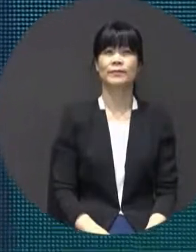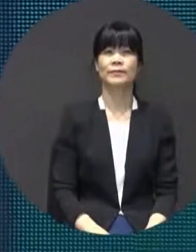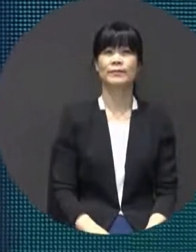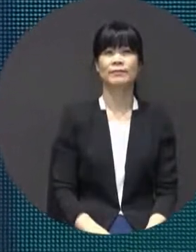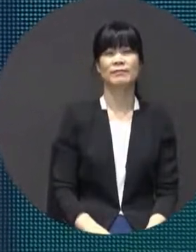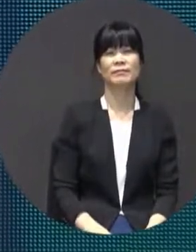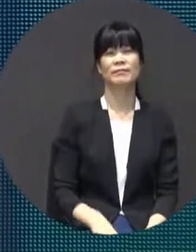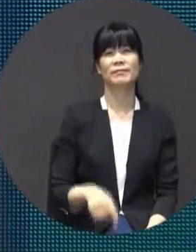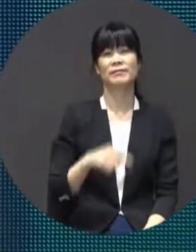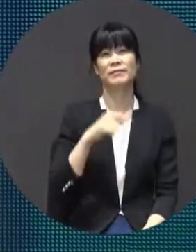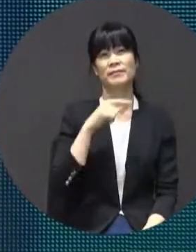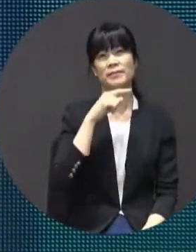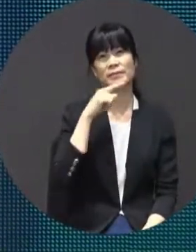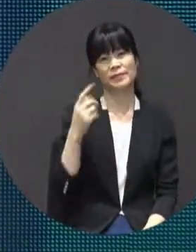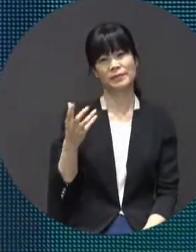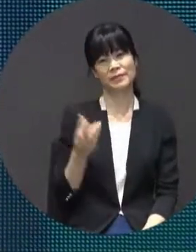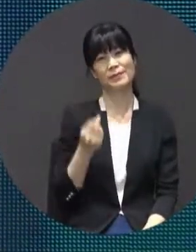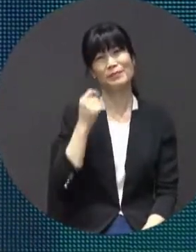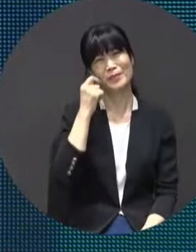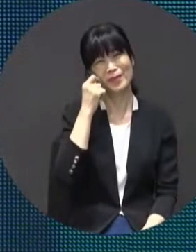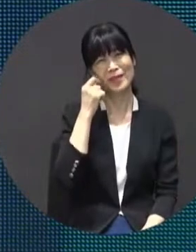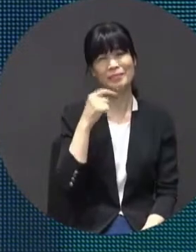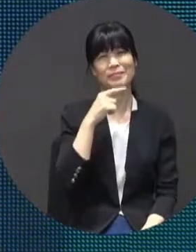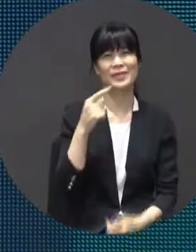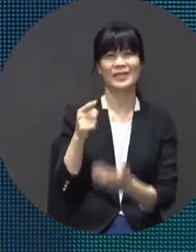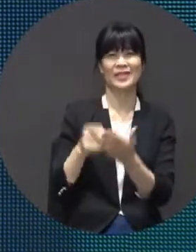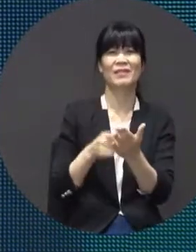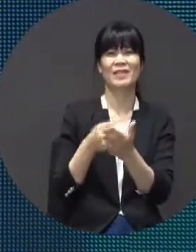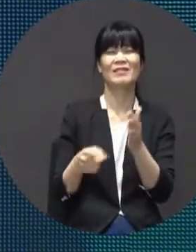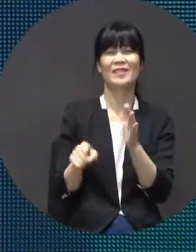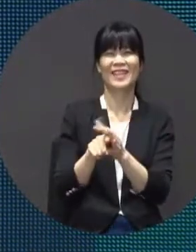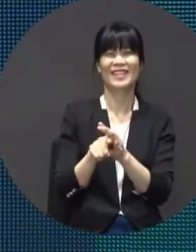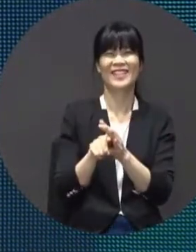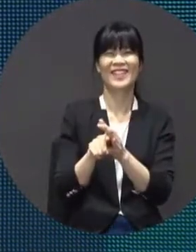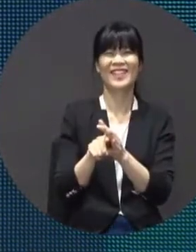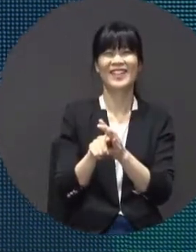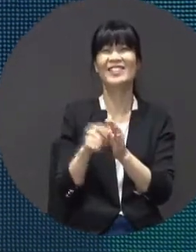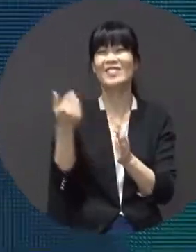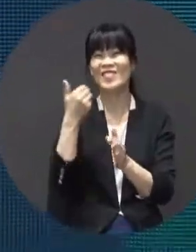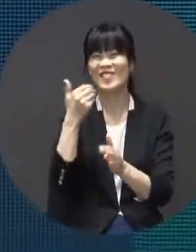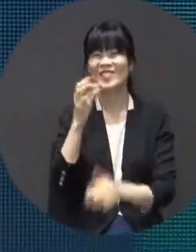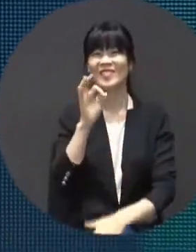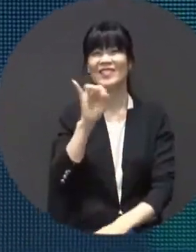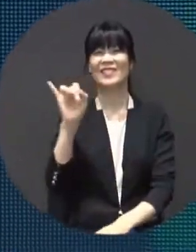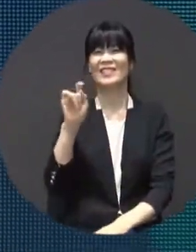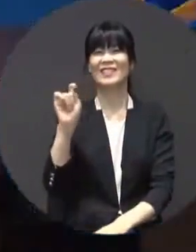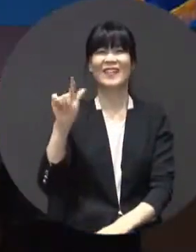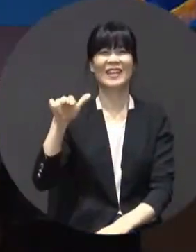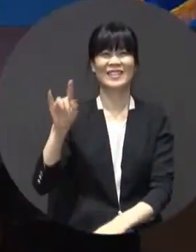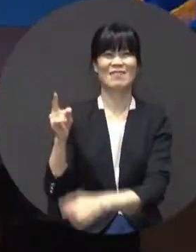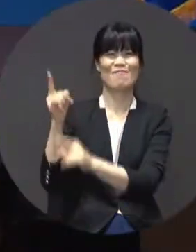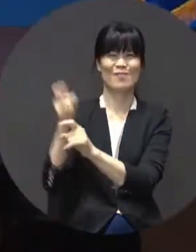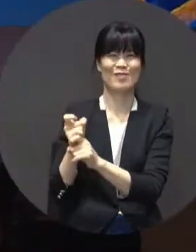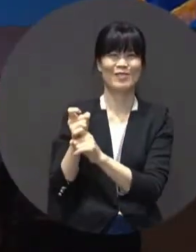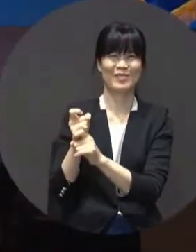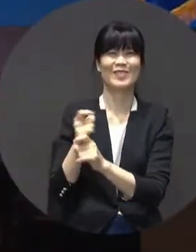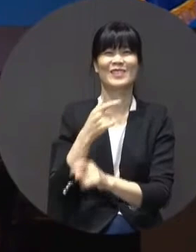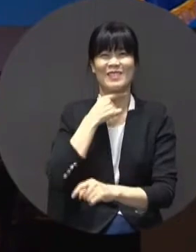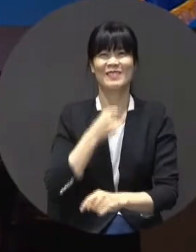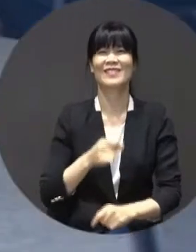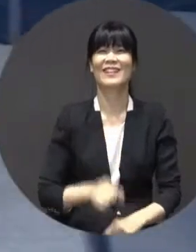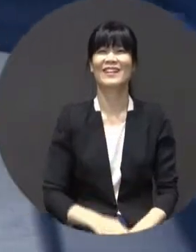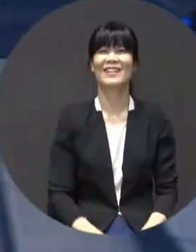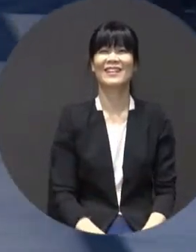빚지고 살 수 없으니까 빚 갚기 위해서 우리 이광재 후보를 모시겠습니다. 네, 다시 모시겠습니다. 이번에 또 어떤 말씀을